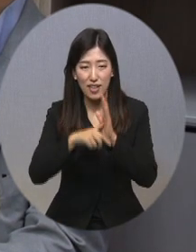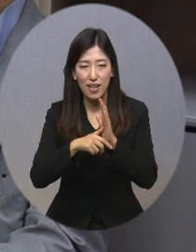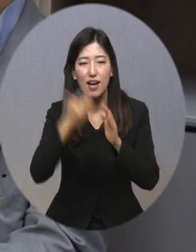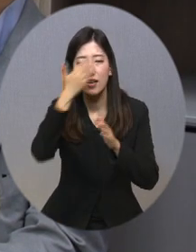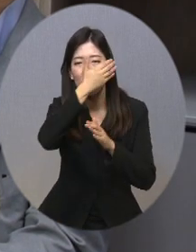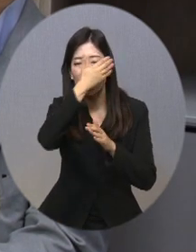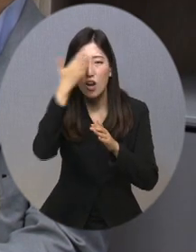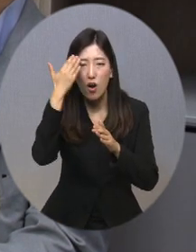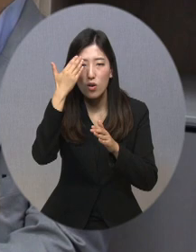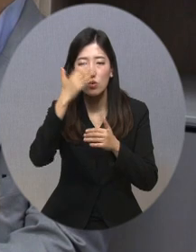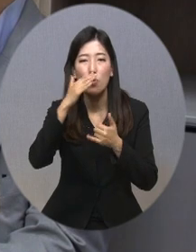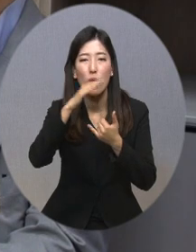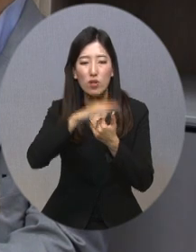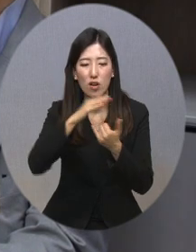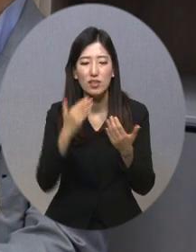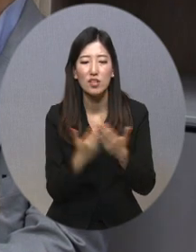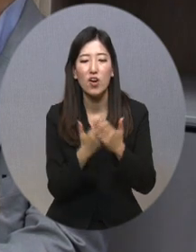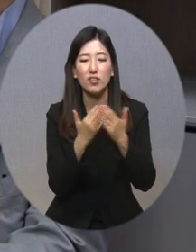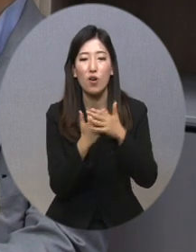청소년진흥원이라는 데서